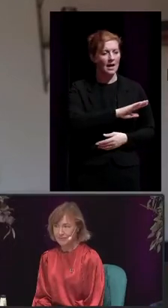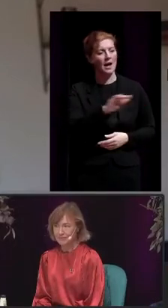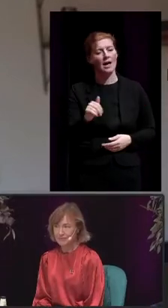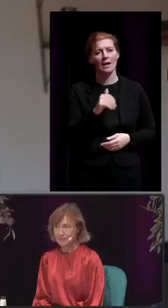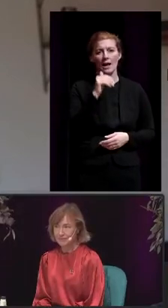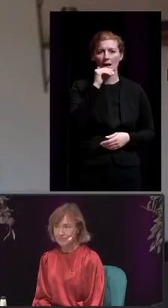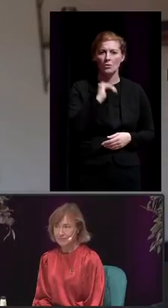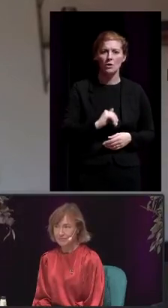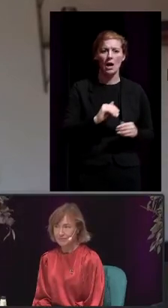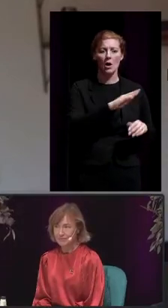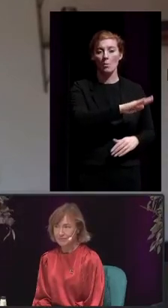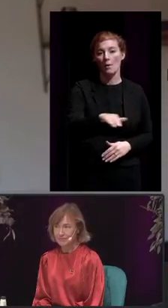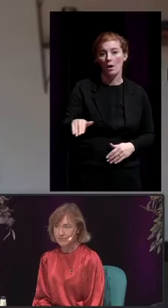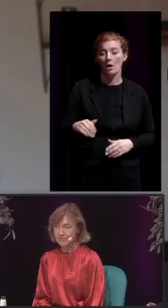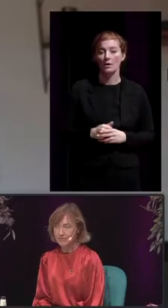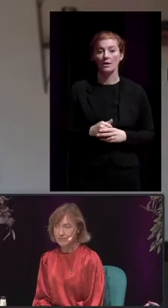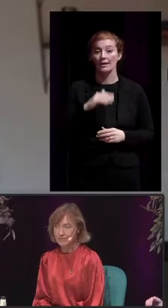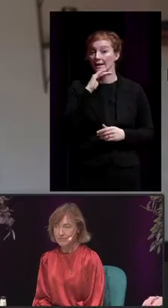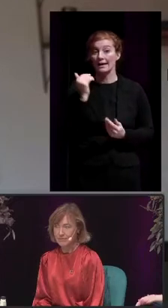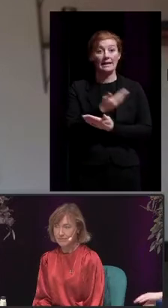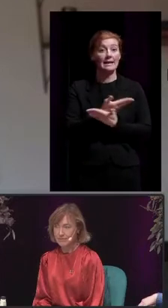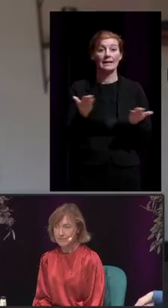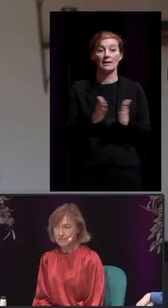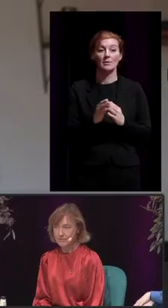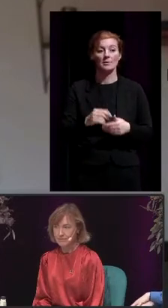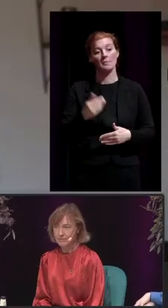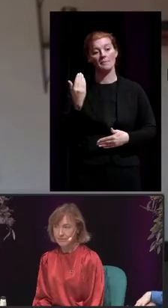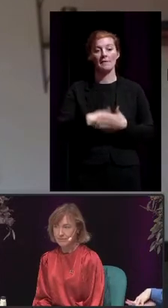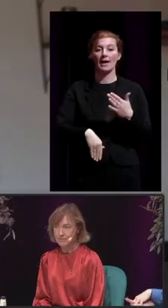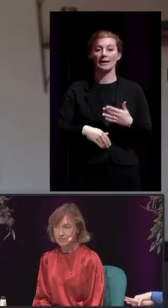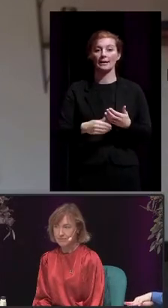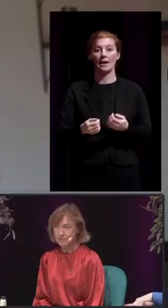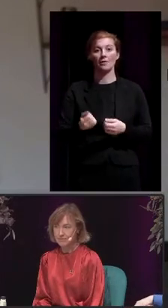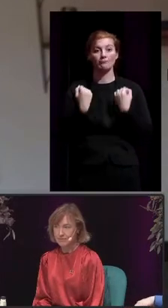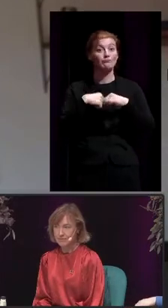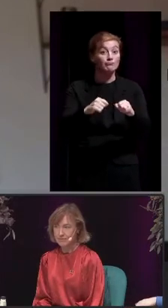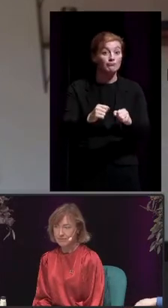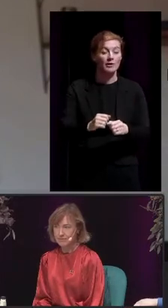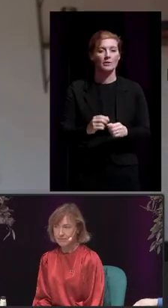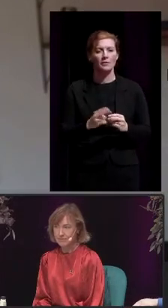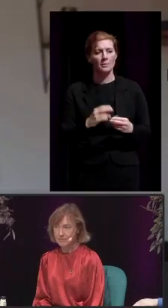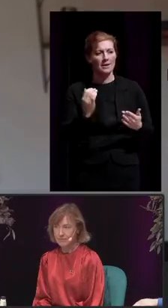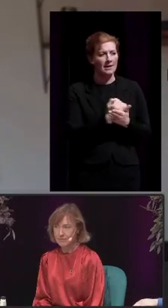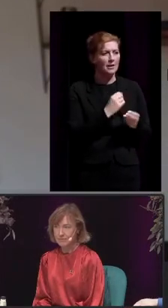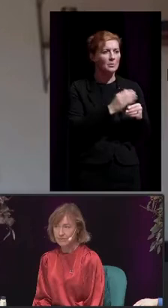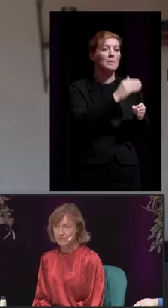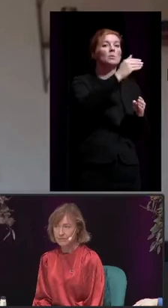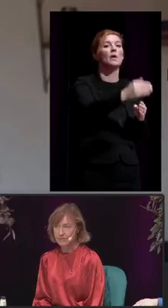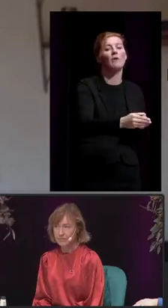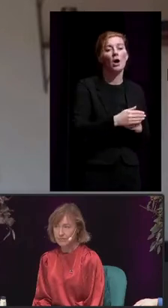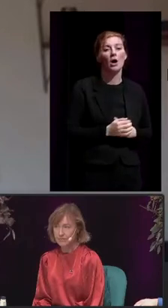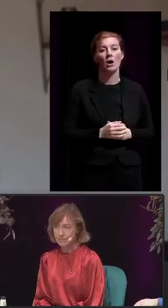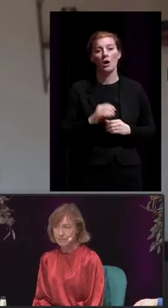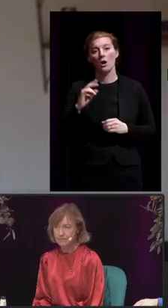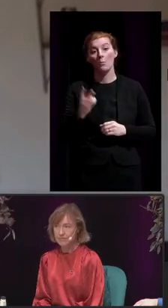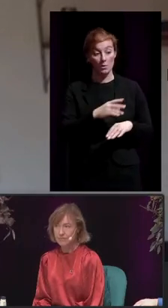unga. Det räcker liksom inte med de som redan är engagerade, utan vi måste nå de som är mer marginaliserade, både i Sverige men